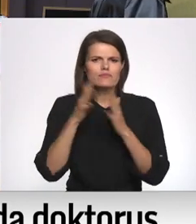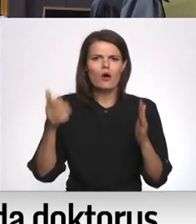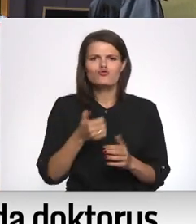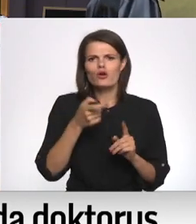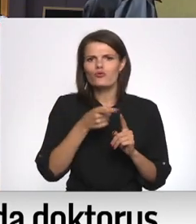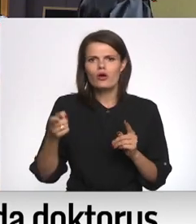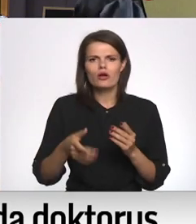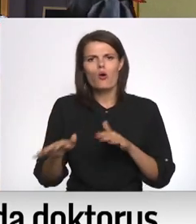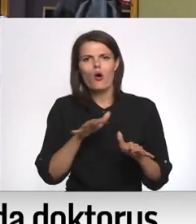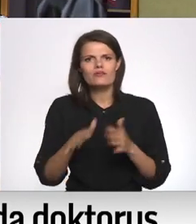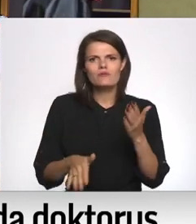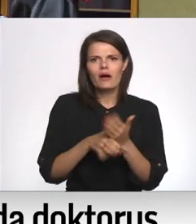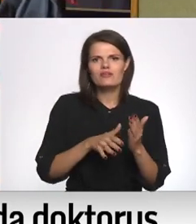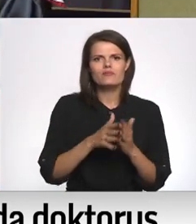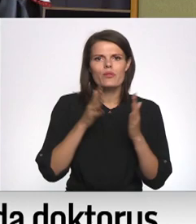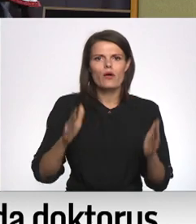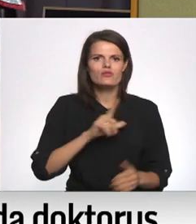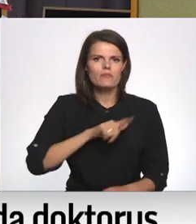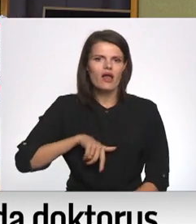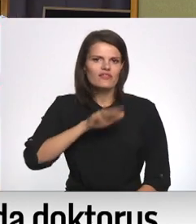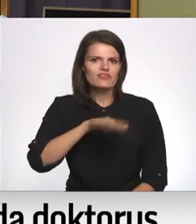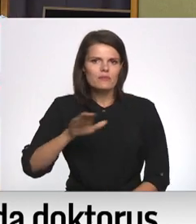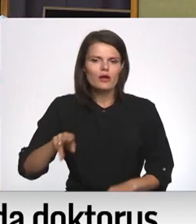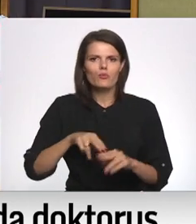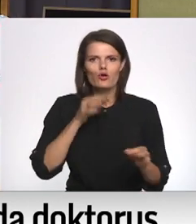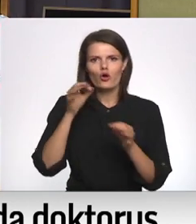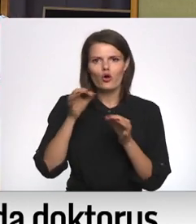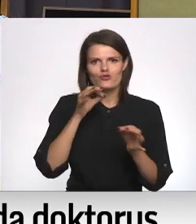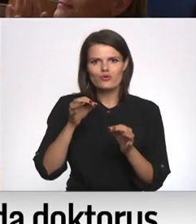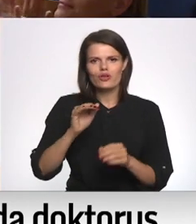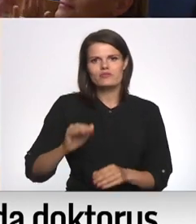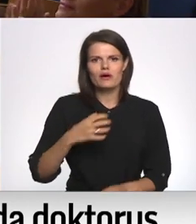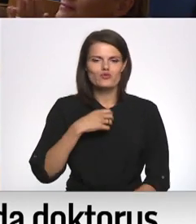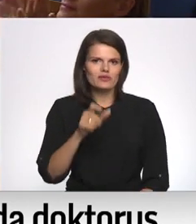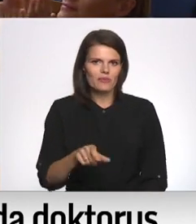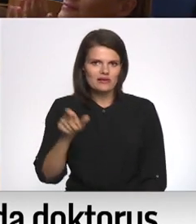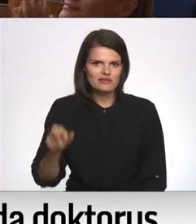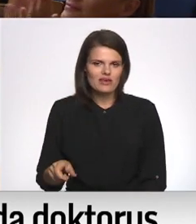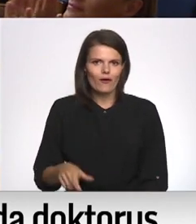Latvijas bērniem un medicīnas iestādēm. Un arī konsultējusi mazos pacientus.